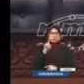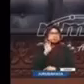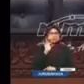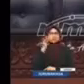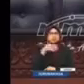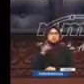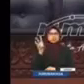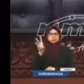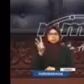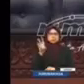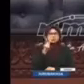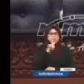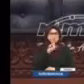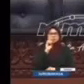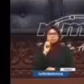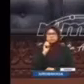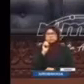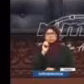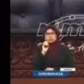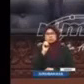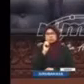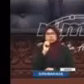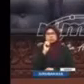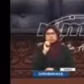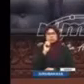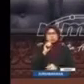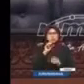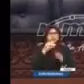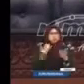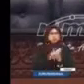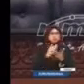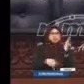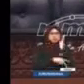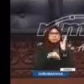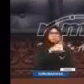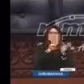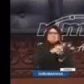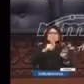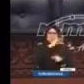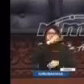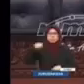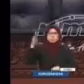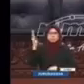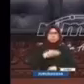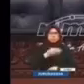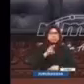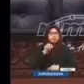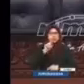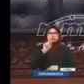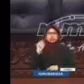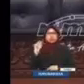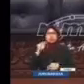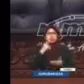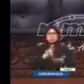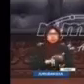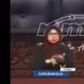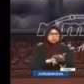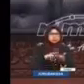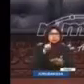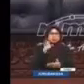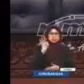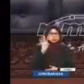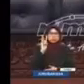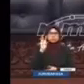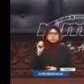1997 warta 2000 telah diluluskan dengan membatalkan warta 1970